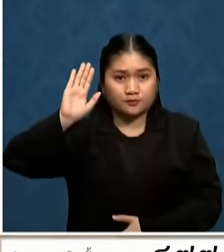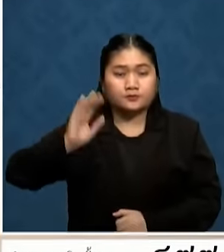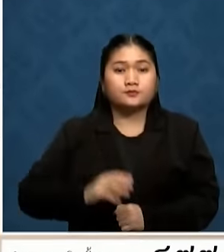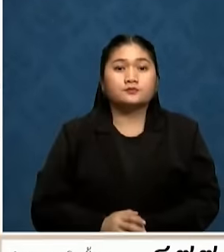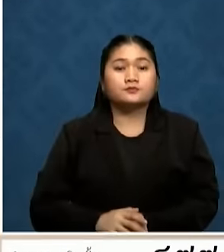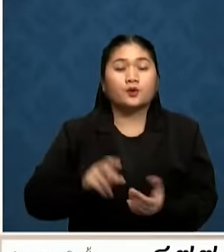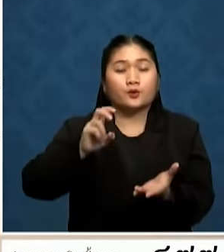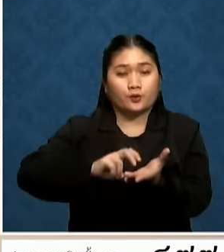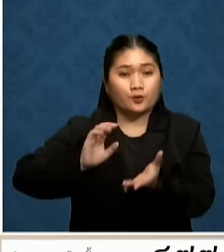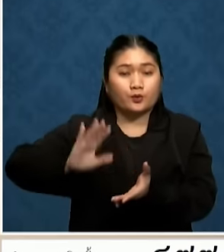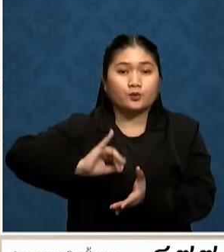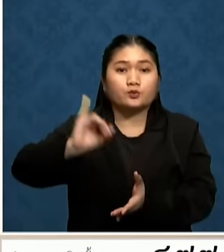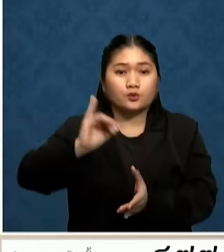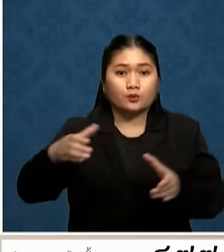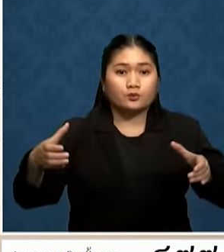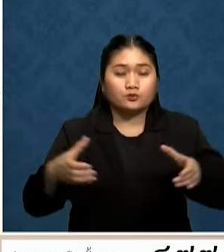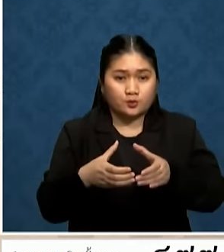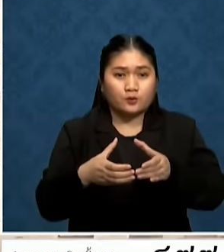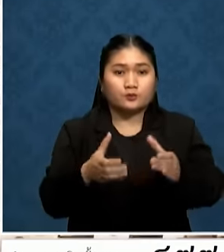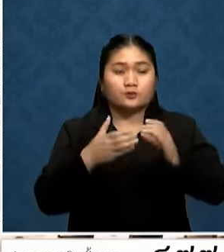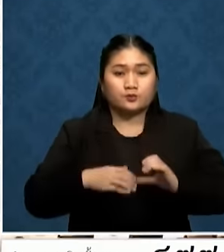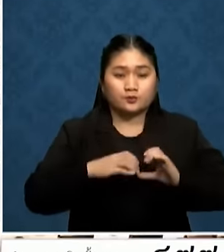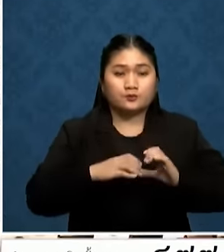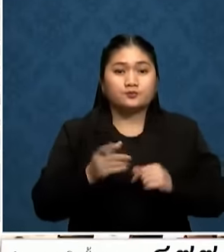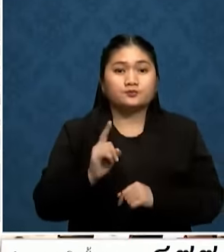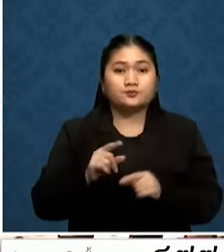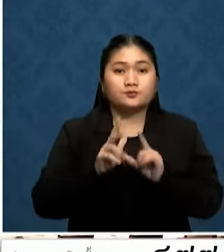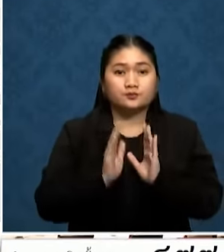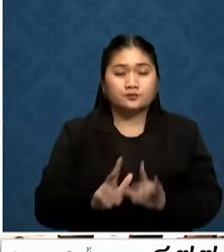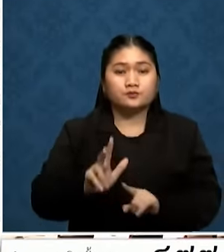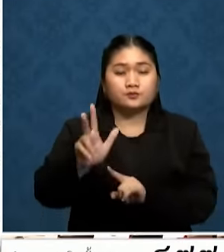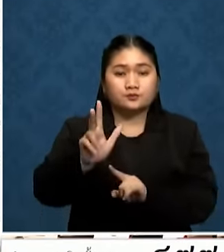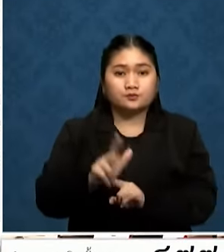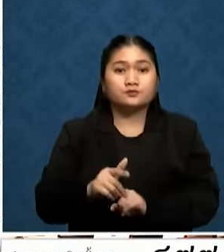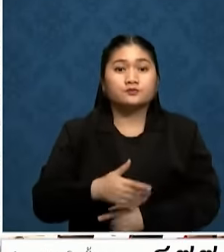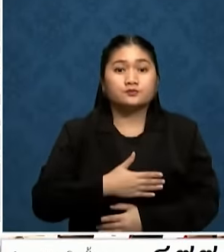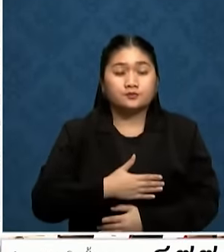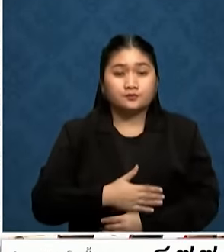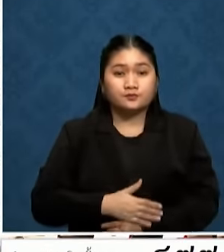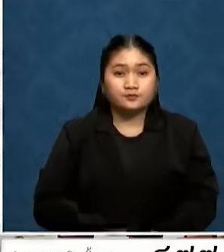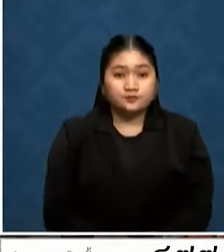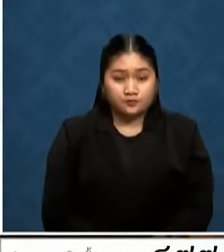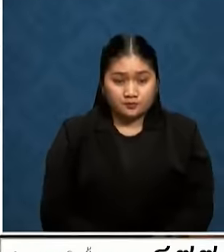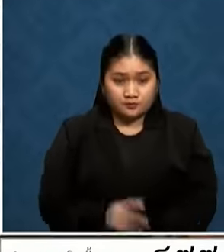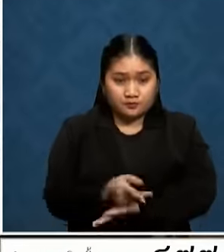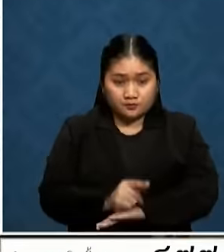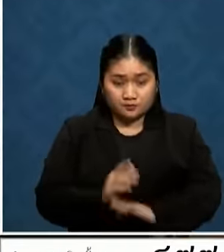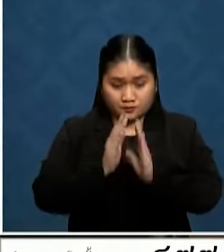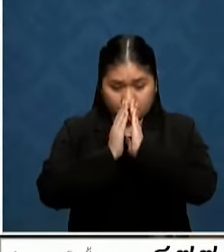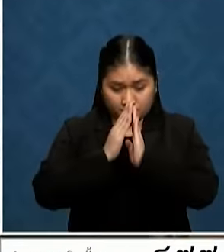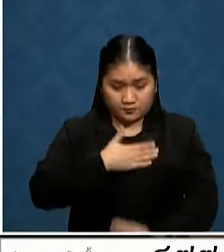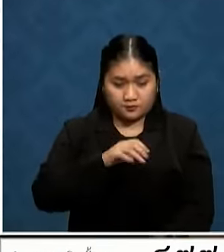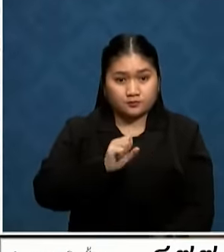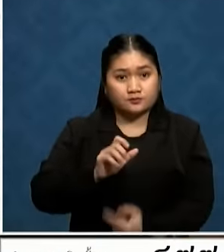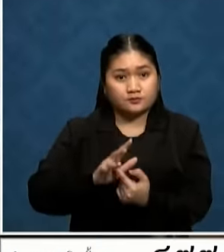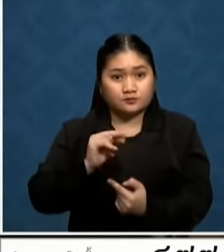ครพรลองถูกตองครับเชพกภูมิใจไทย 3 ทานครับกับเรียนทรมฐานสภาที่เขารับกัผมนสังคมแงโชศ